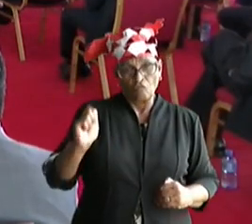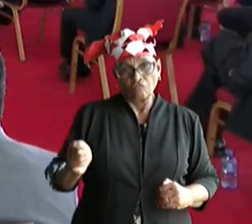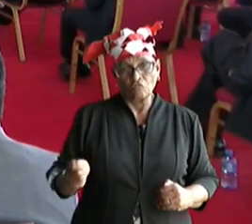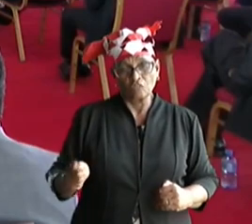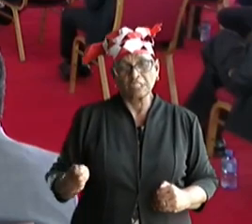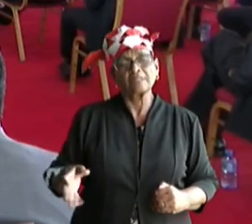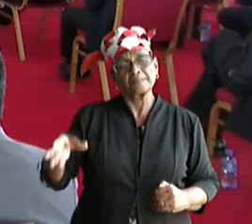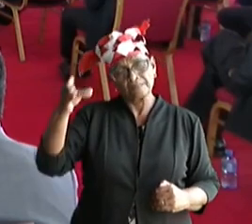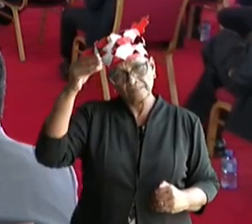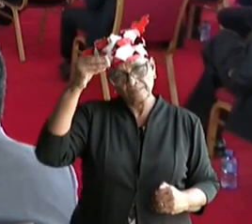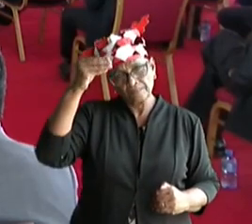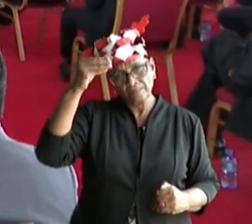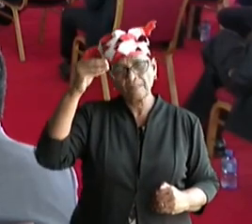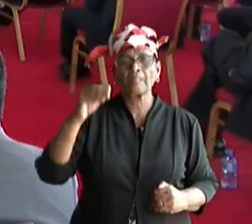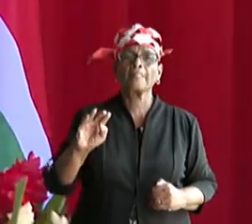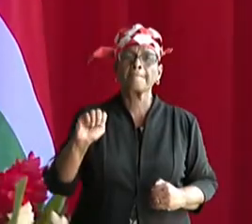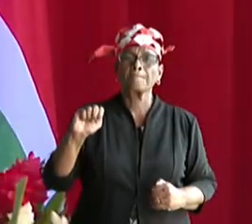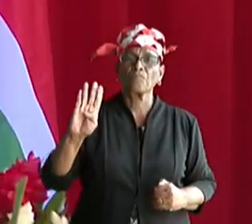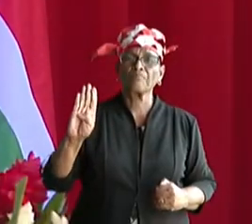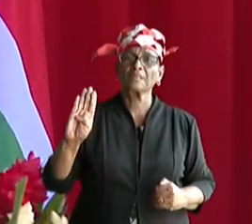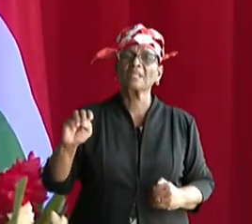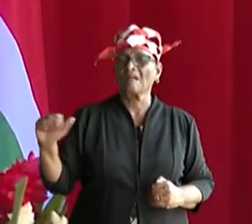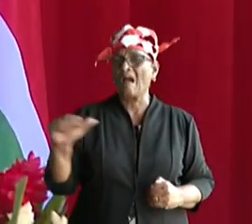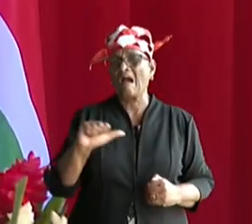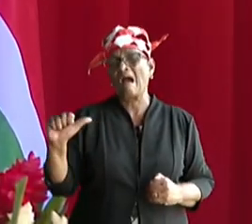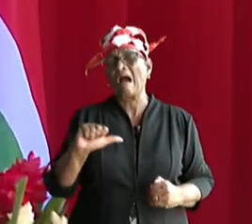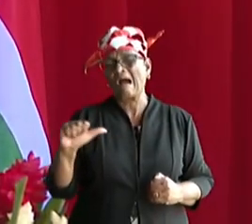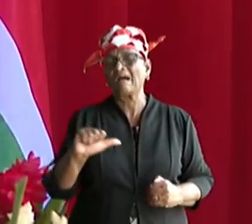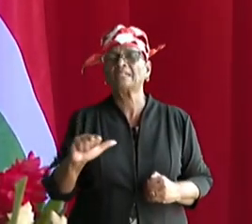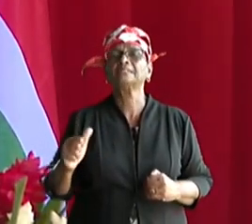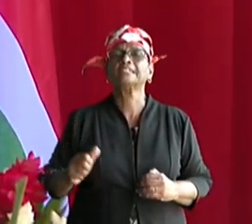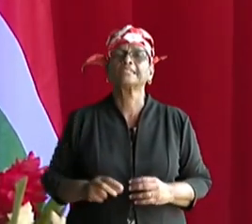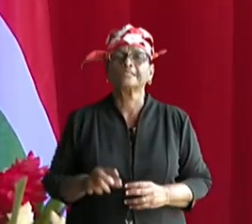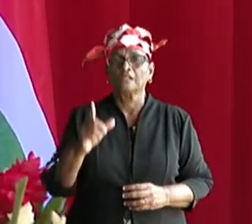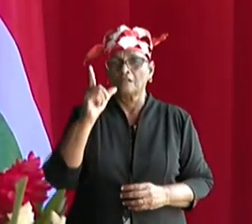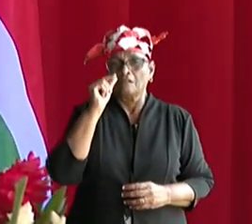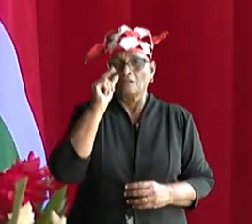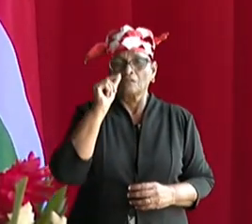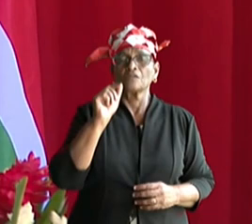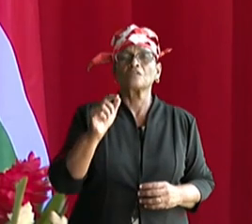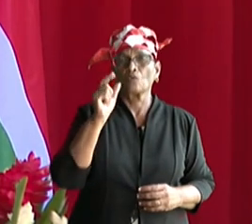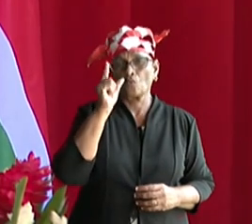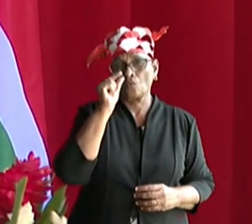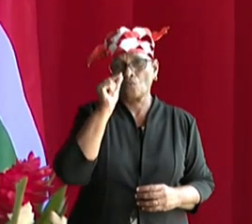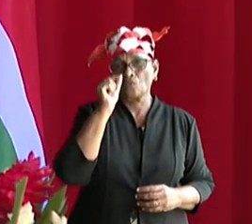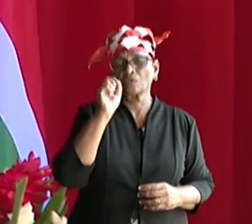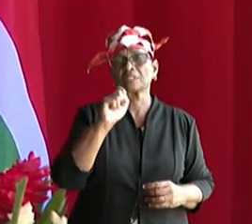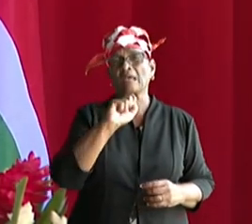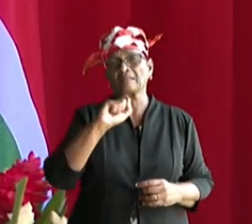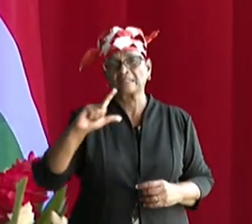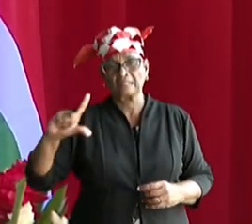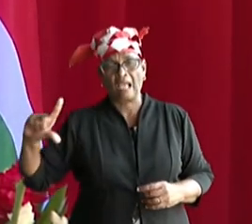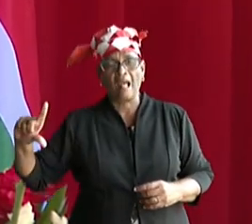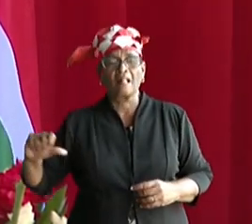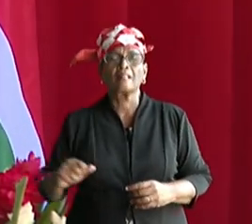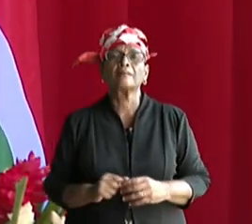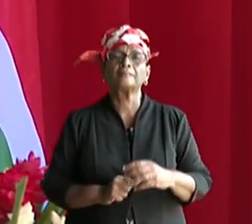nemende het bekende epos, de Ramayana, wil ik u voorhouden een vers dat als volgt luidt in het